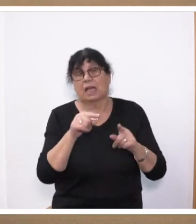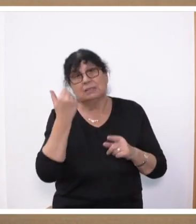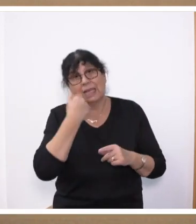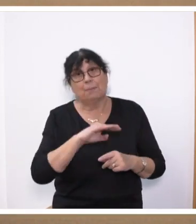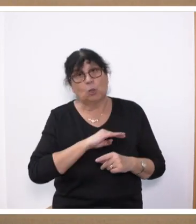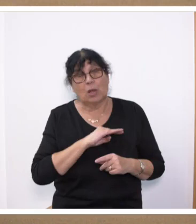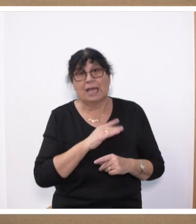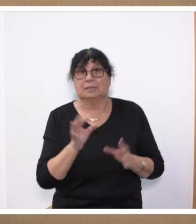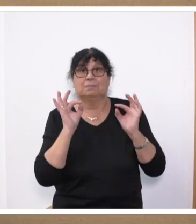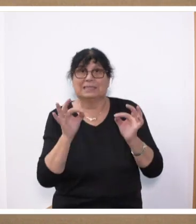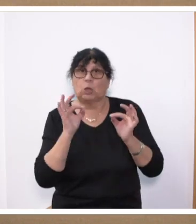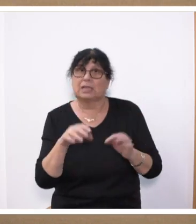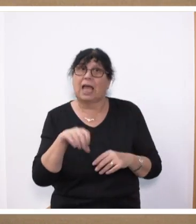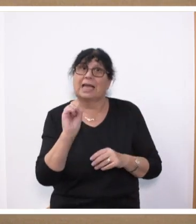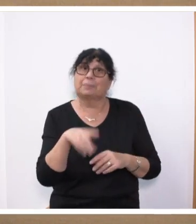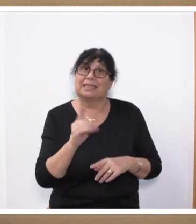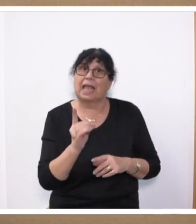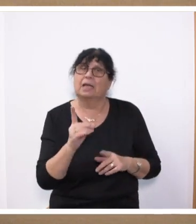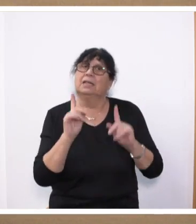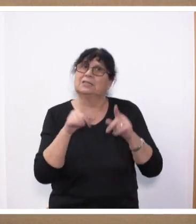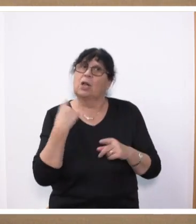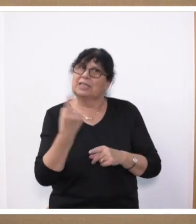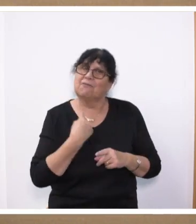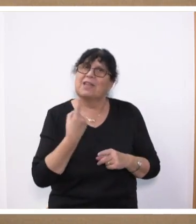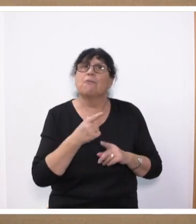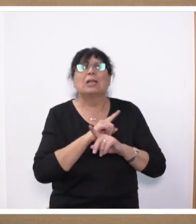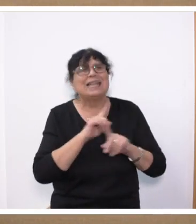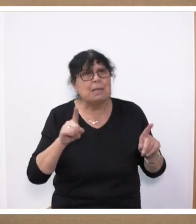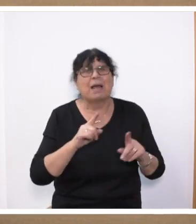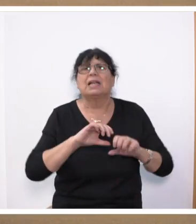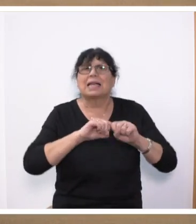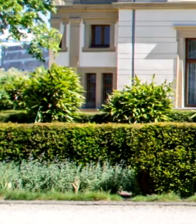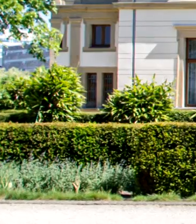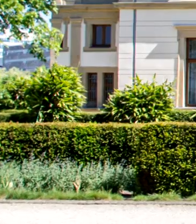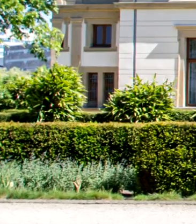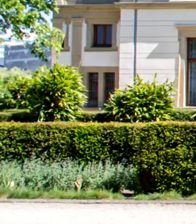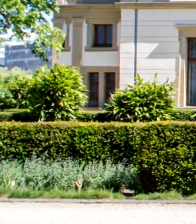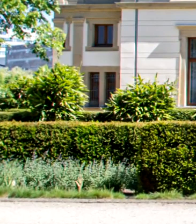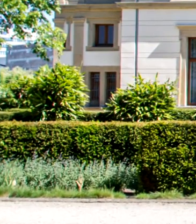Kollegen, insbesondere der SPD, sollten wir uns von niemandem kaputtreden lassen. Glück auf!